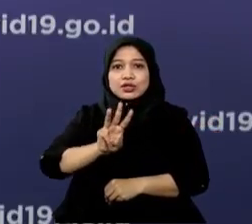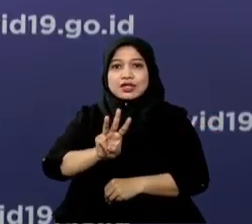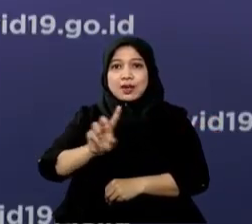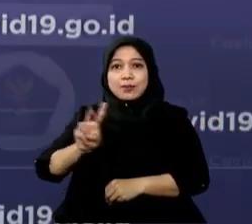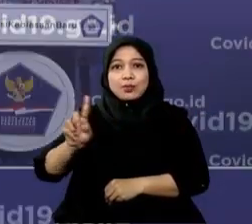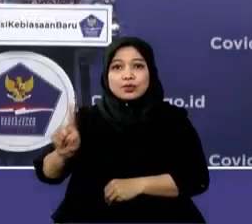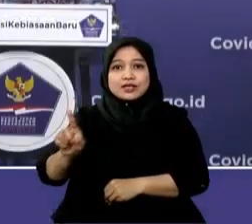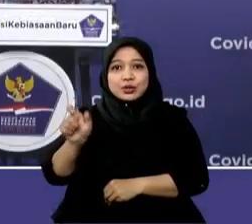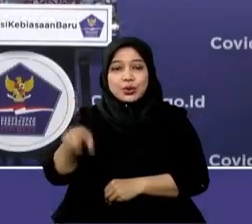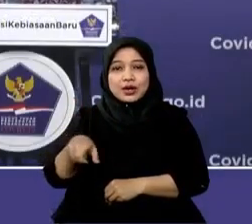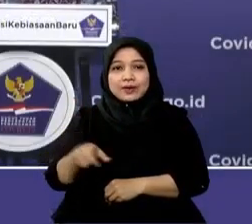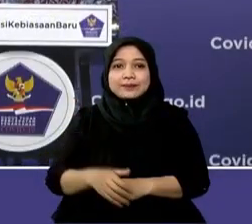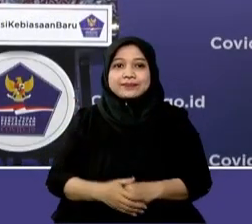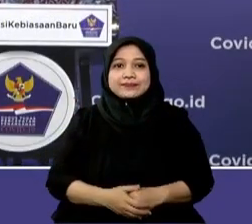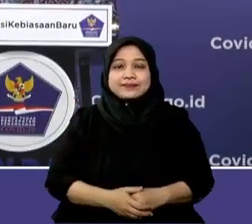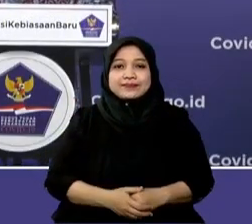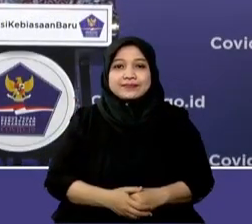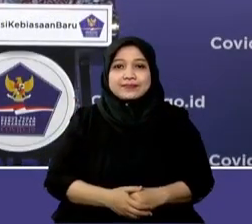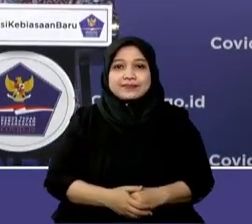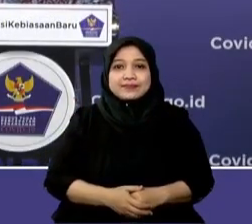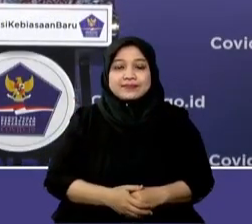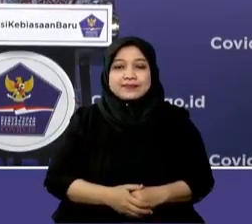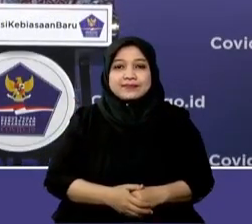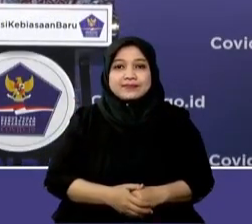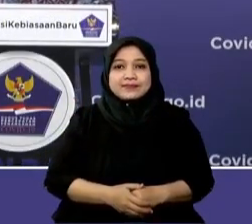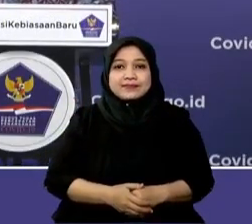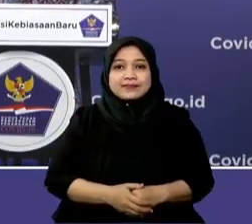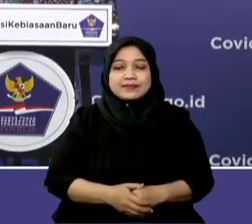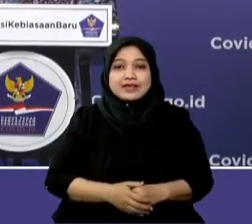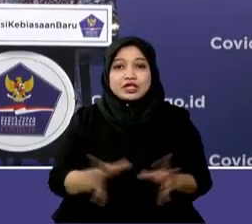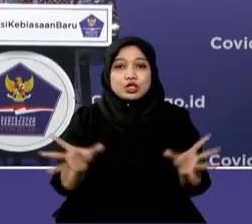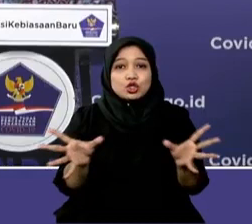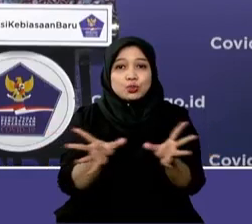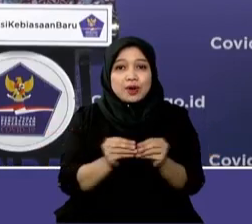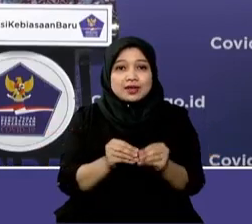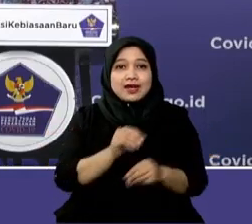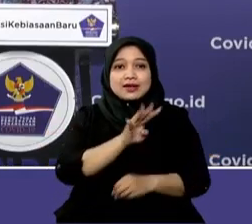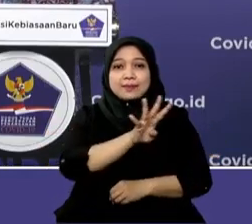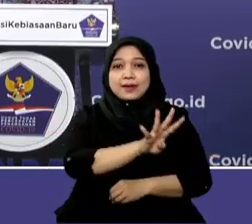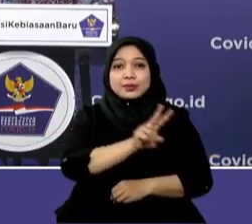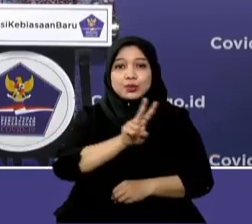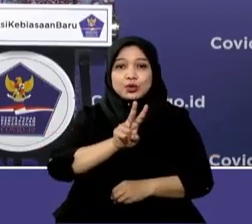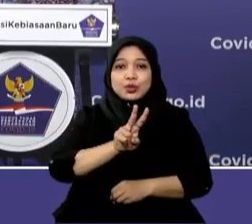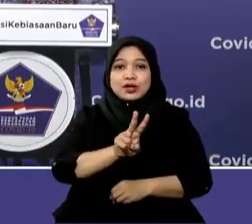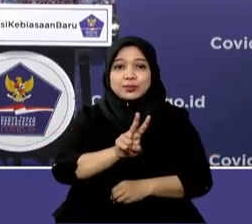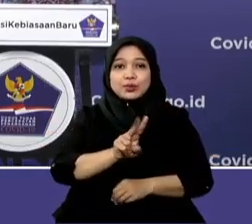1.331 orang. Sehingga totalnya kasus positif ini menjadi